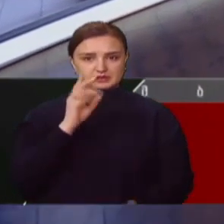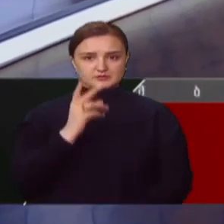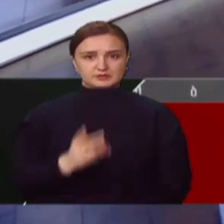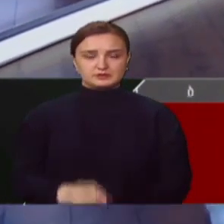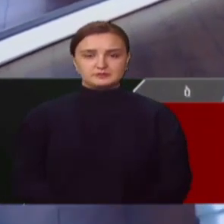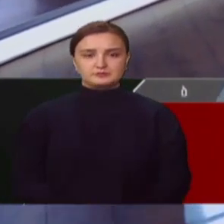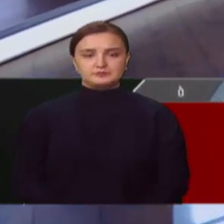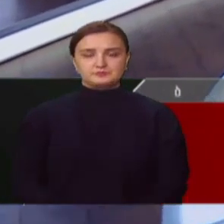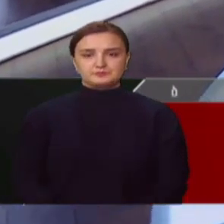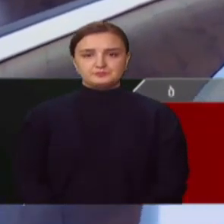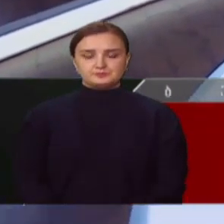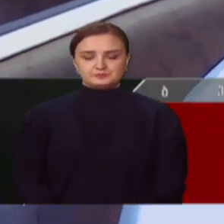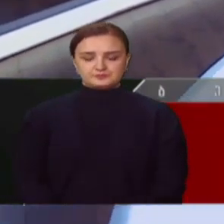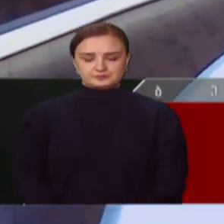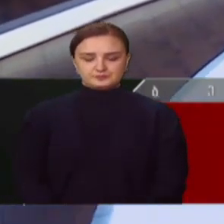Гисмент.